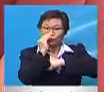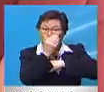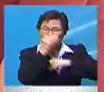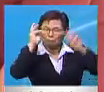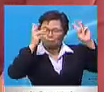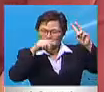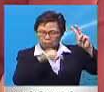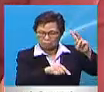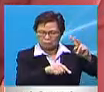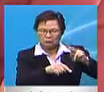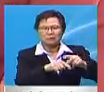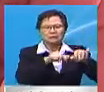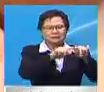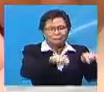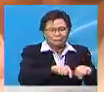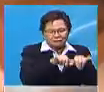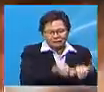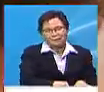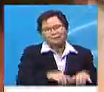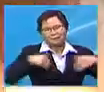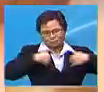dikhuatiri menjadi habitat Haiwan berbisa